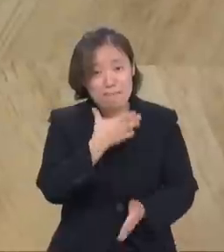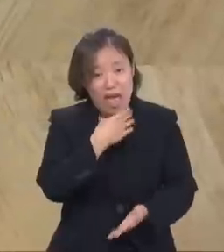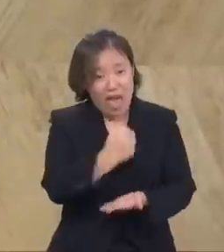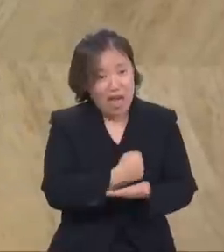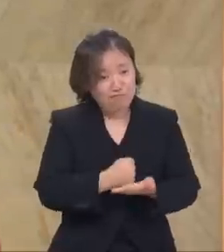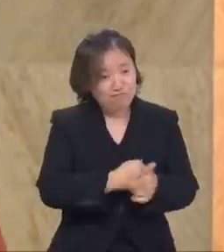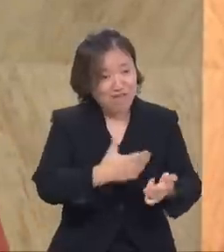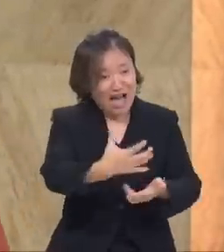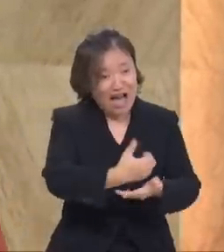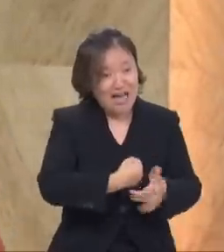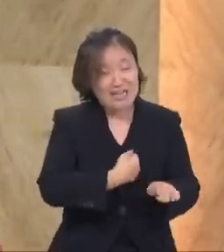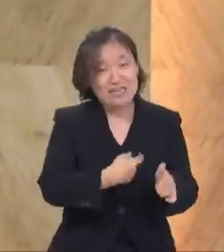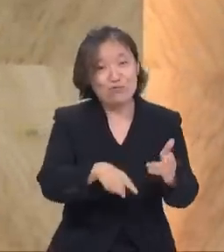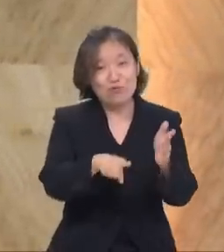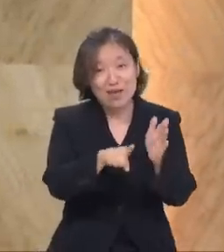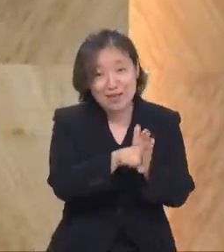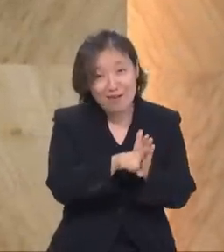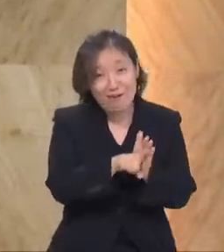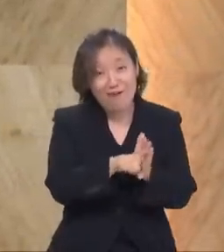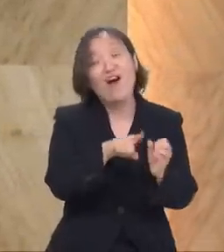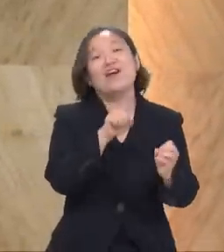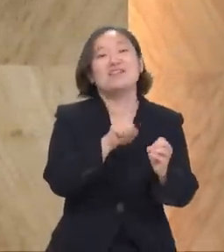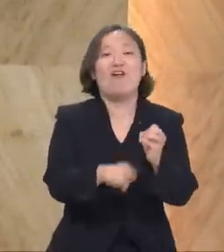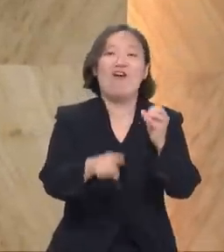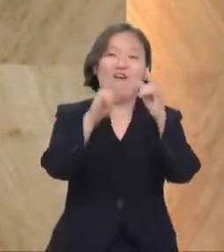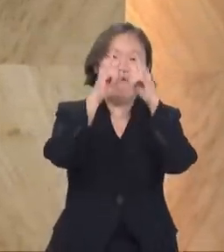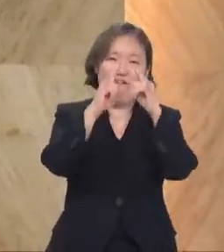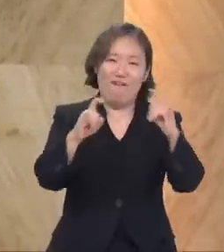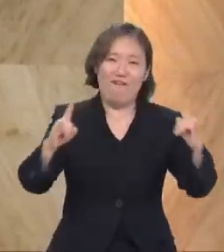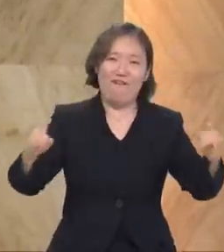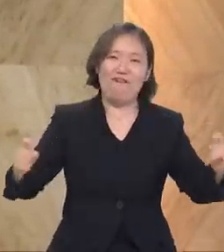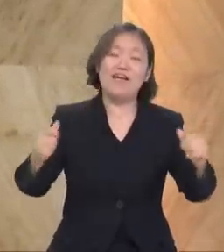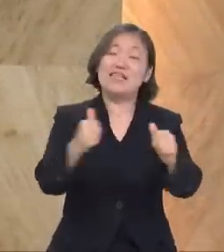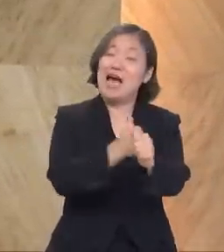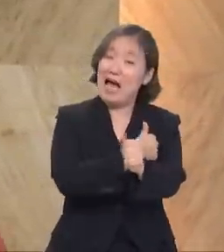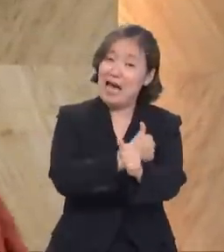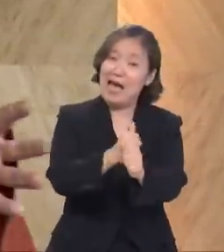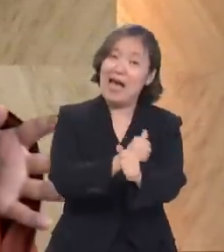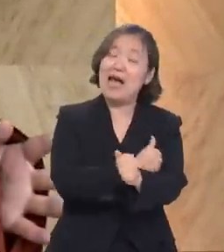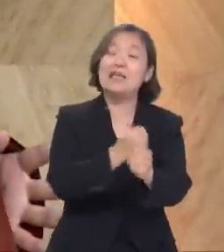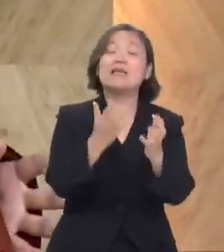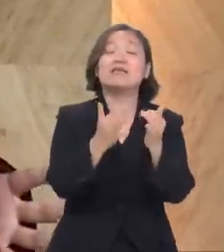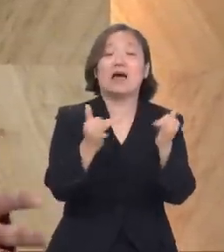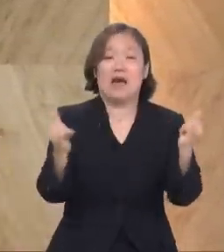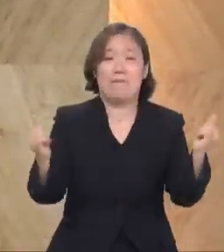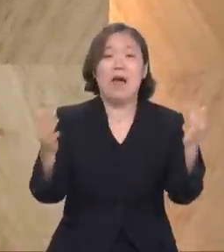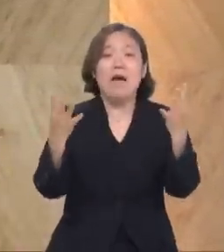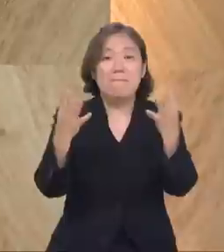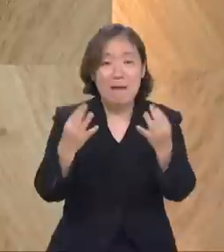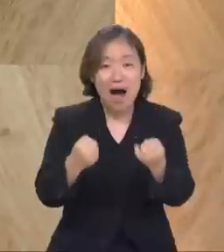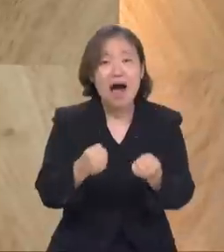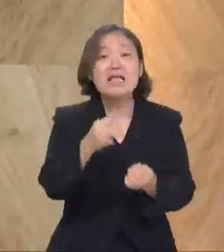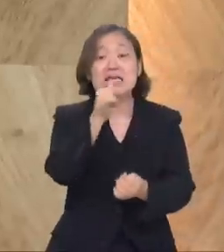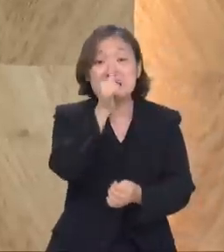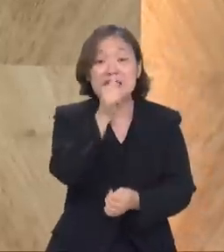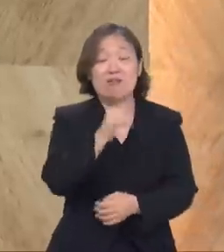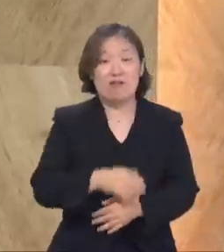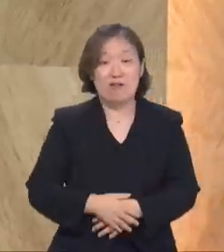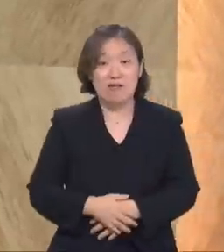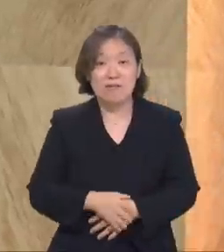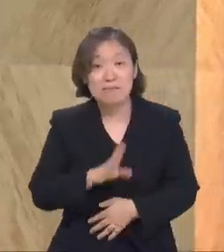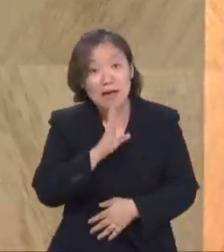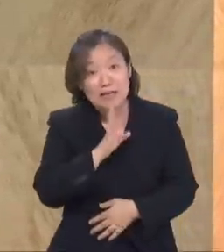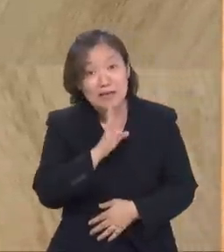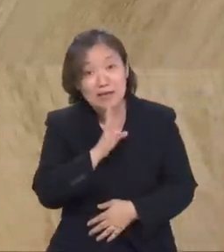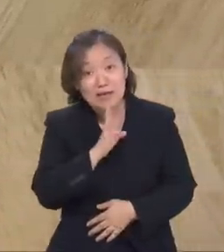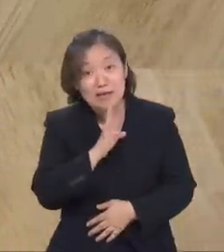위해서 그렇게 절에 다니시는 분들이 상당히 많을 겁니다 아마